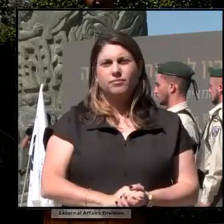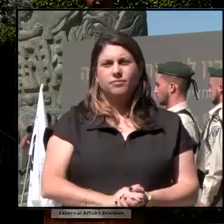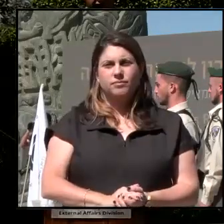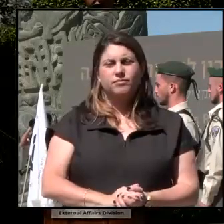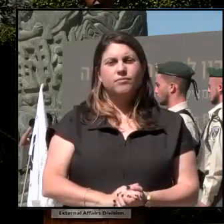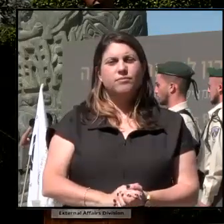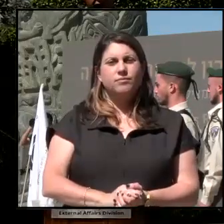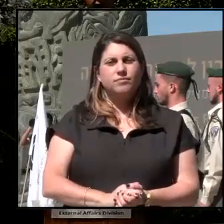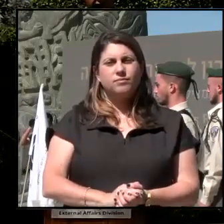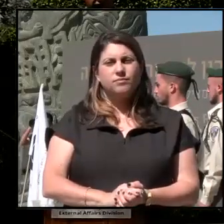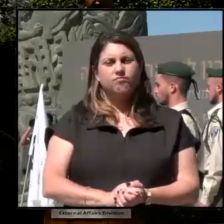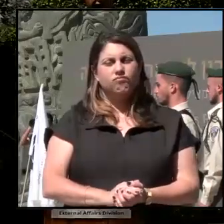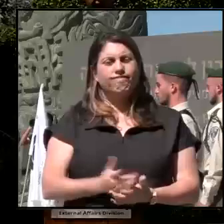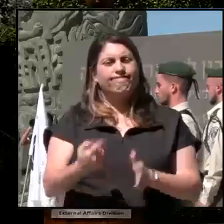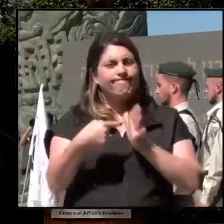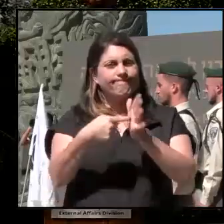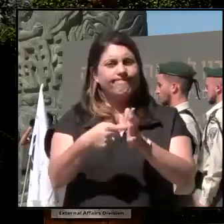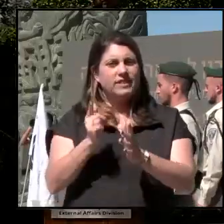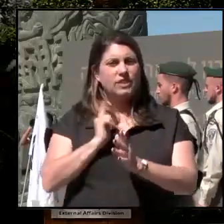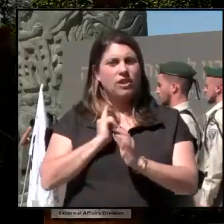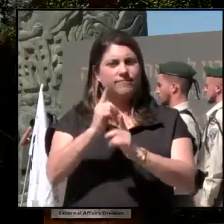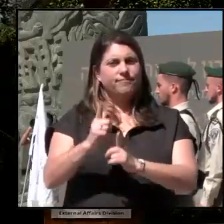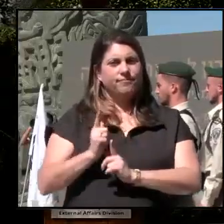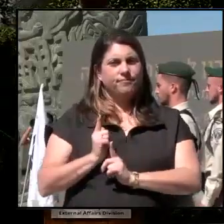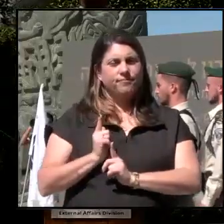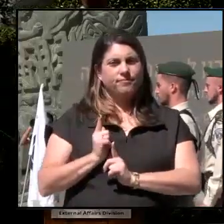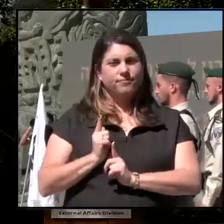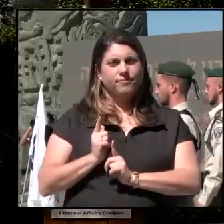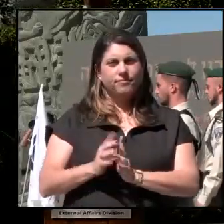שמר ידגל את נשקו. דגל, שק.